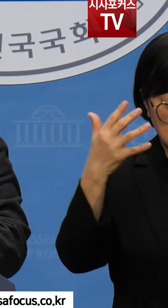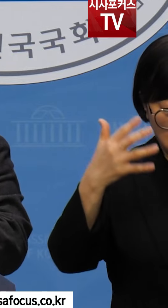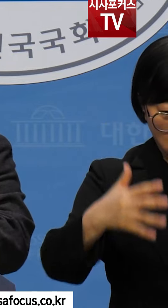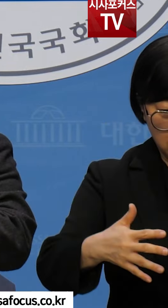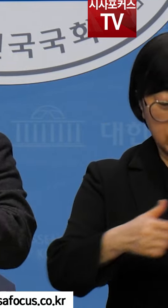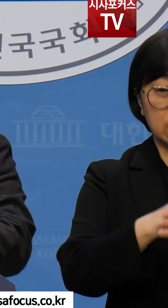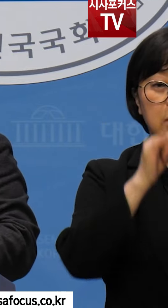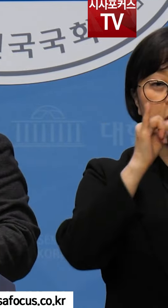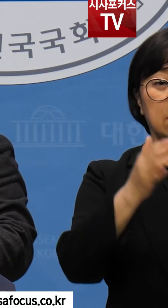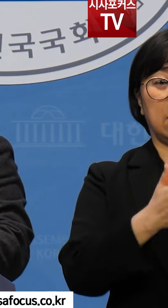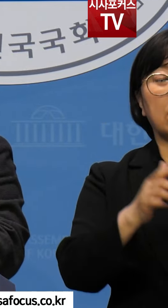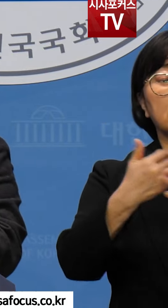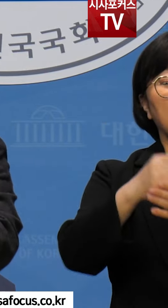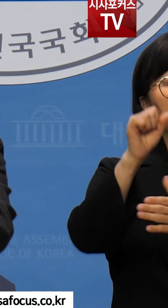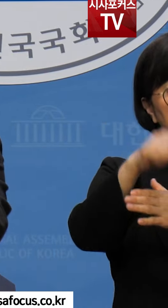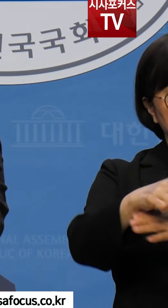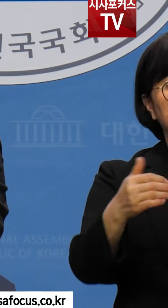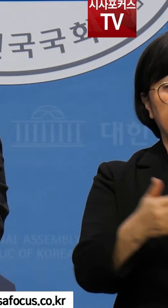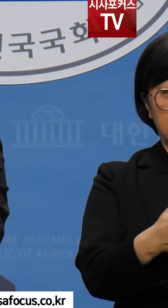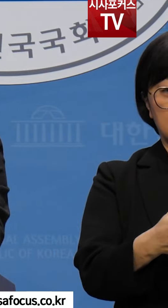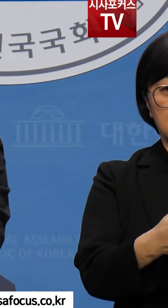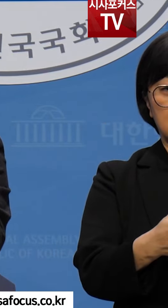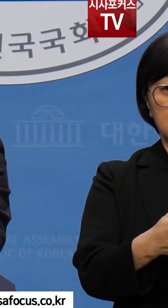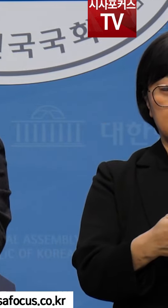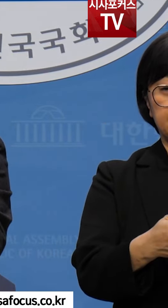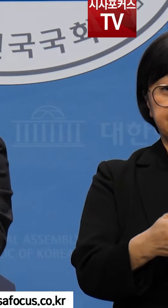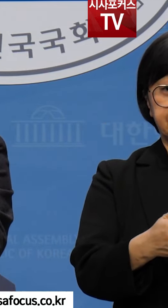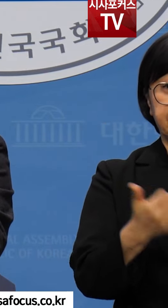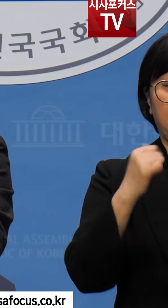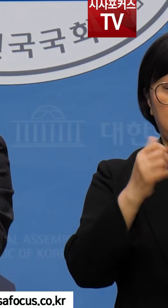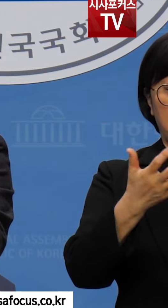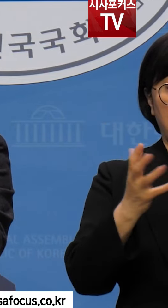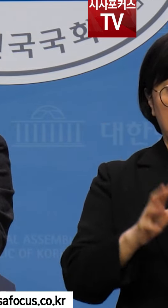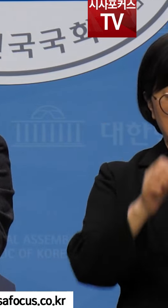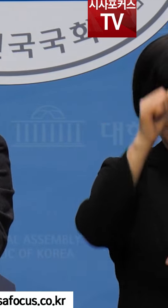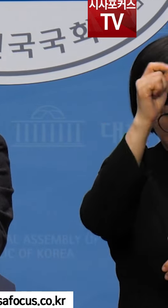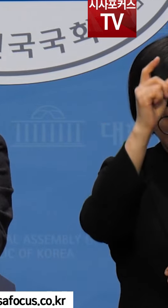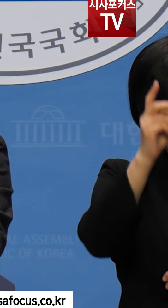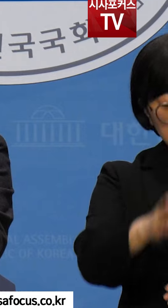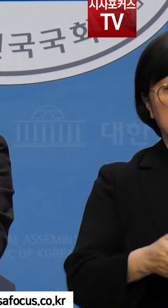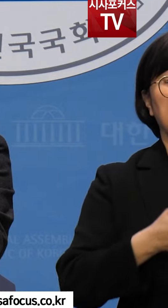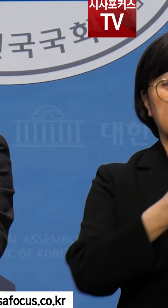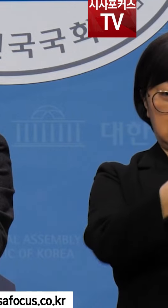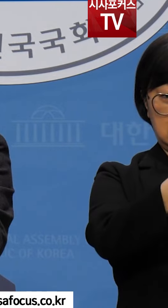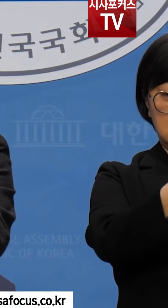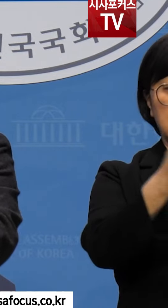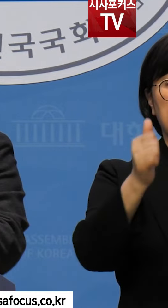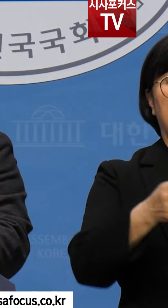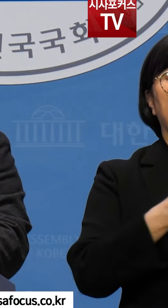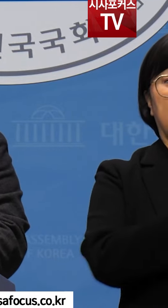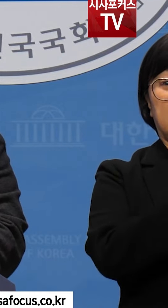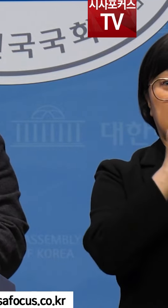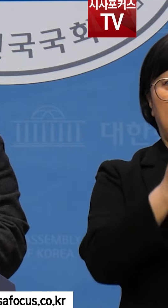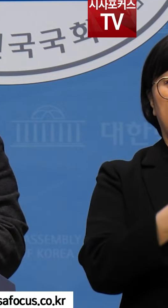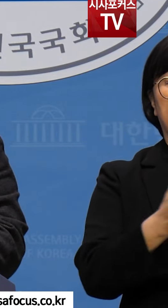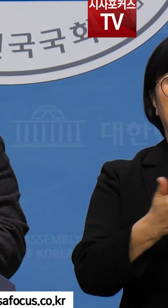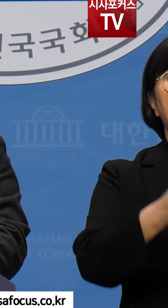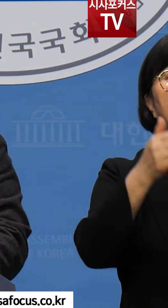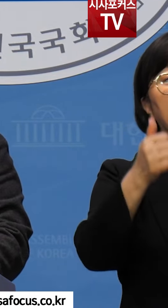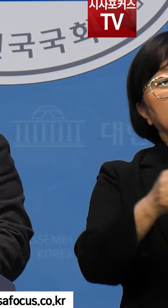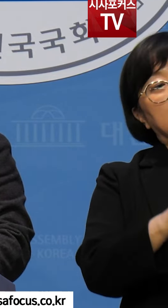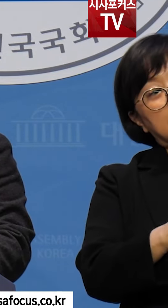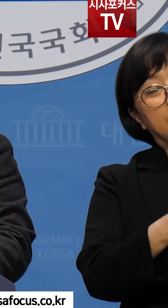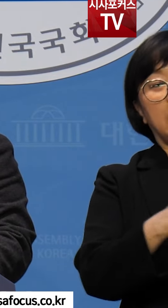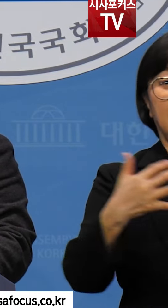형사법이 있는데 이것들을 다 수용하겠다라고 이미 변호인단이 수차례 지금 재판부 호소하고 있는데